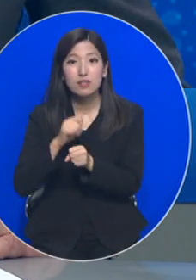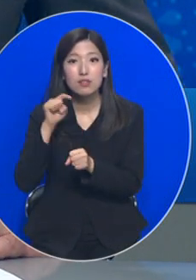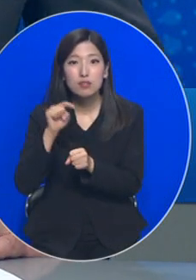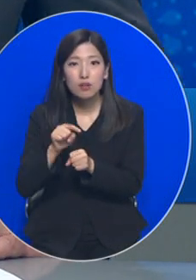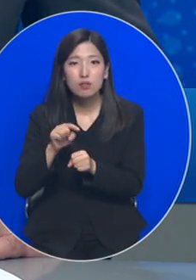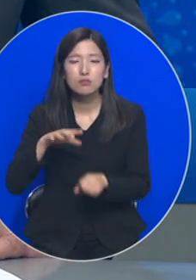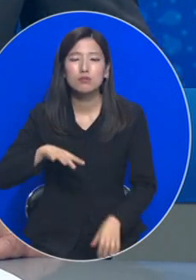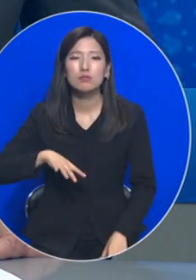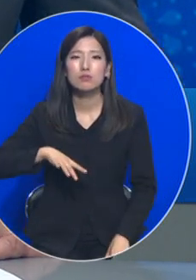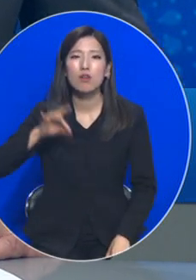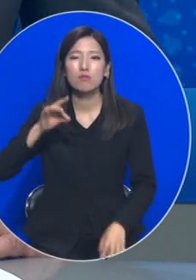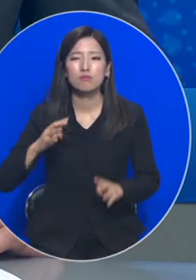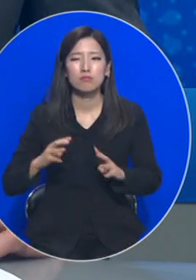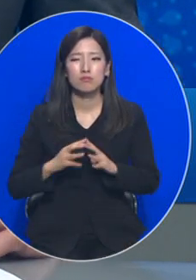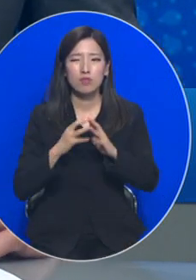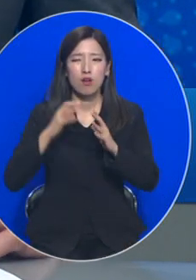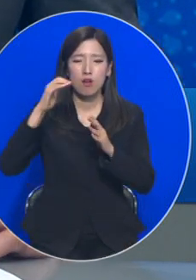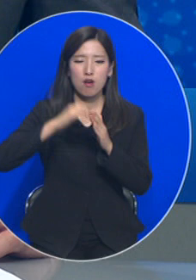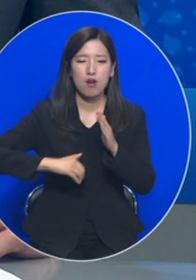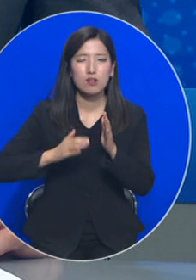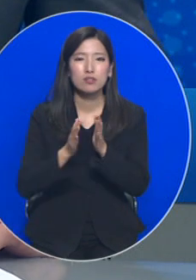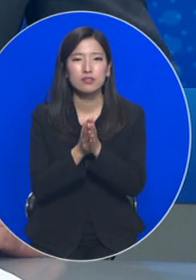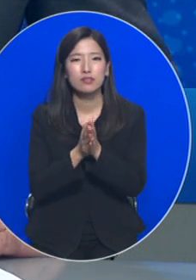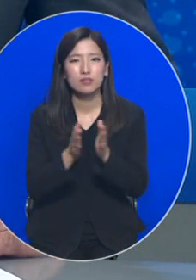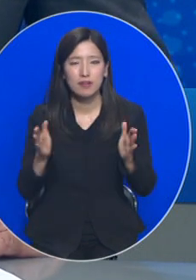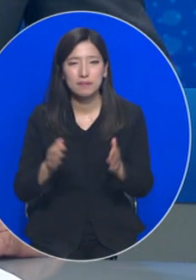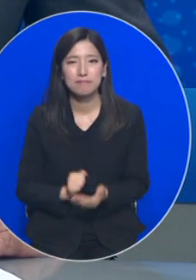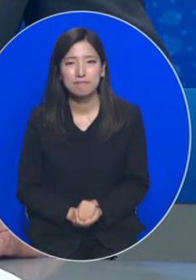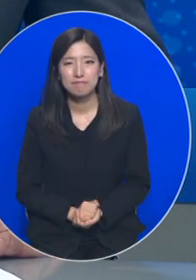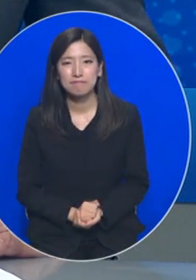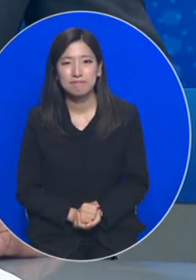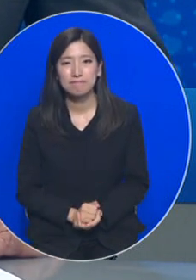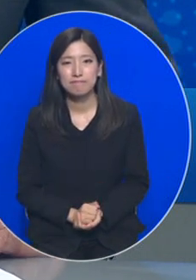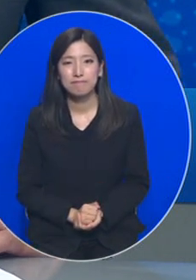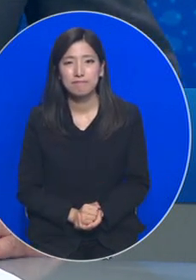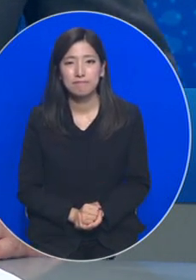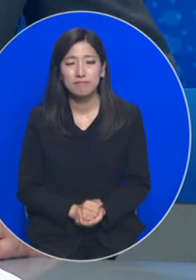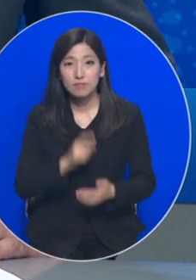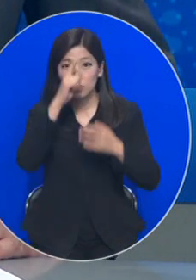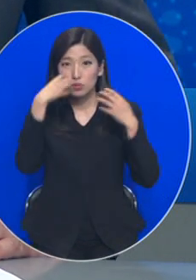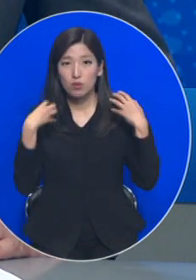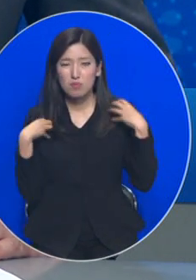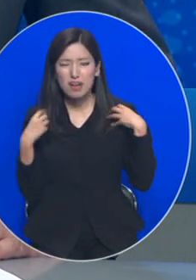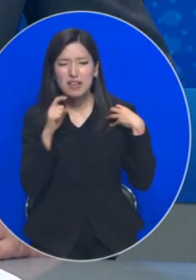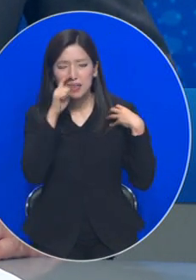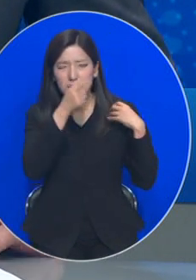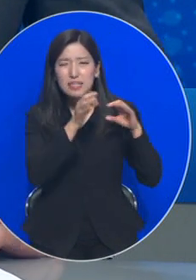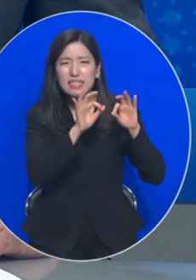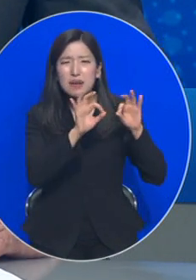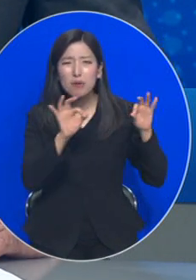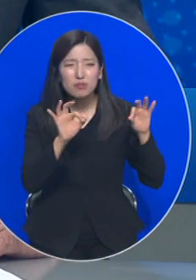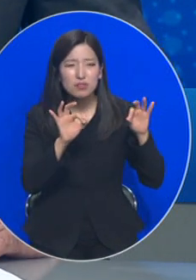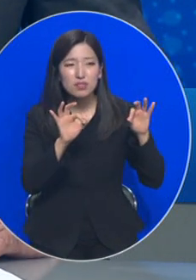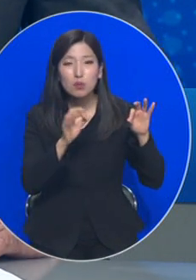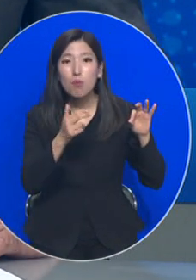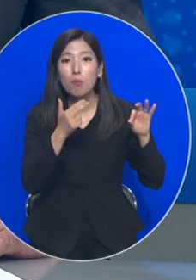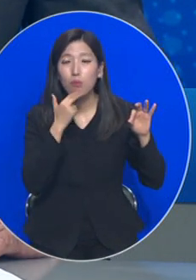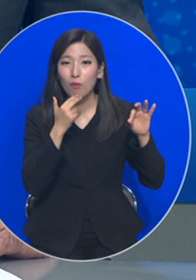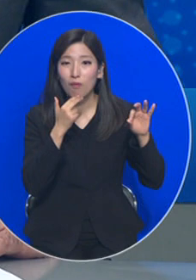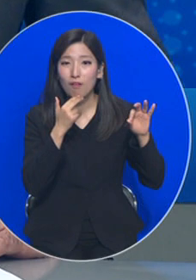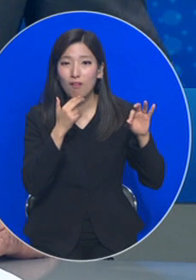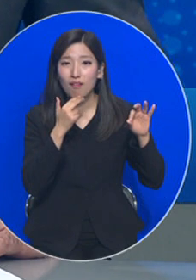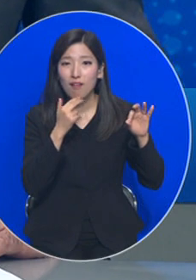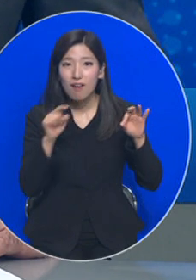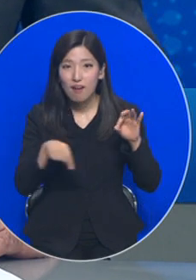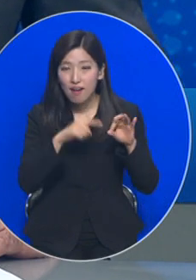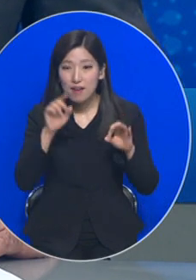준공 됐습니다 정부가 오실까 스마 미세 먼지 같은 오염 물질이 나오지 않은 친환경 무공해 발전소 를